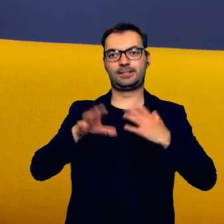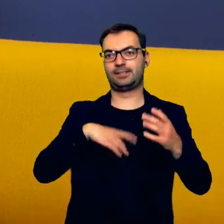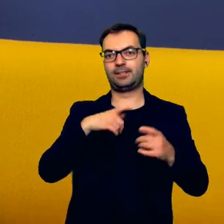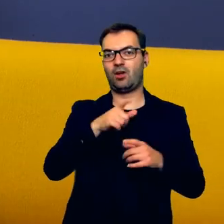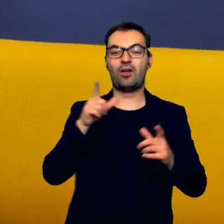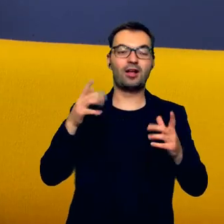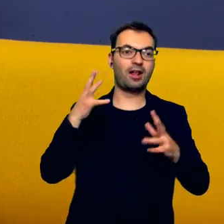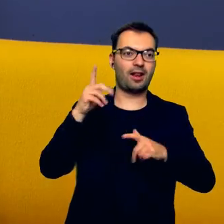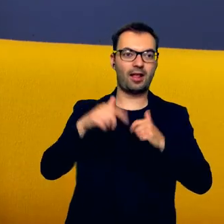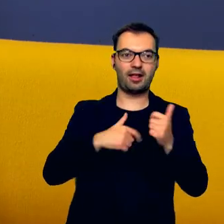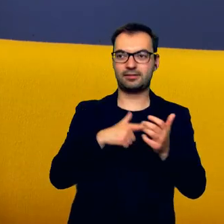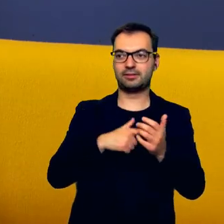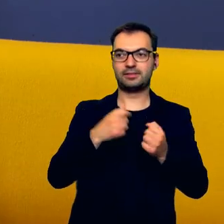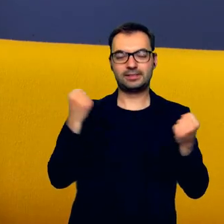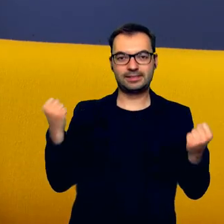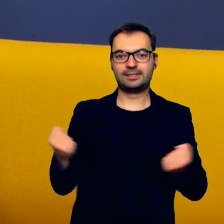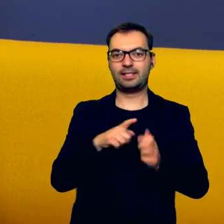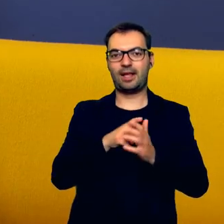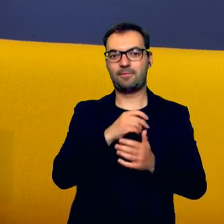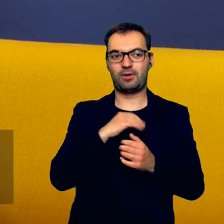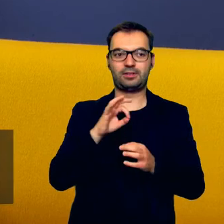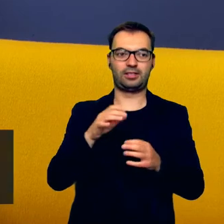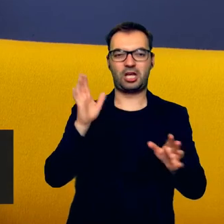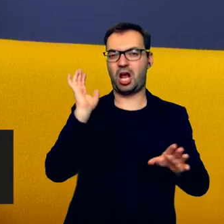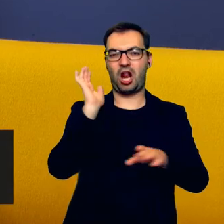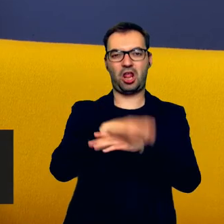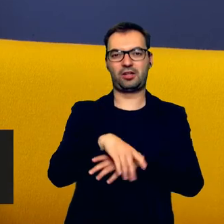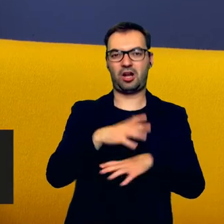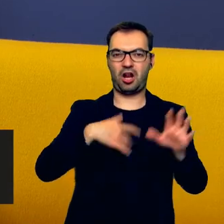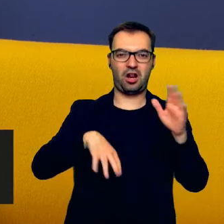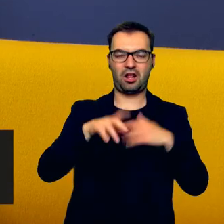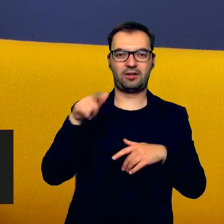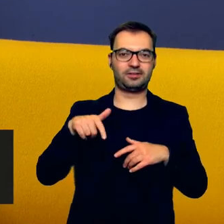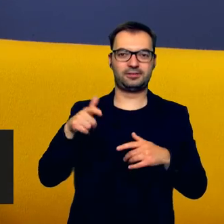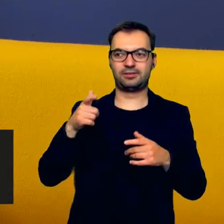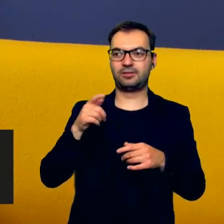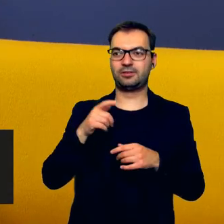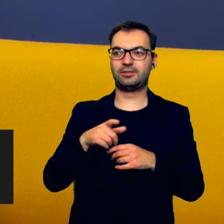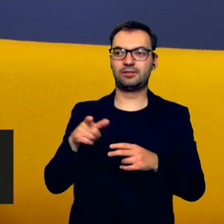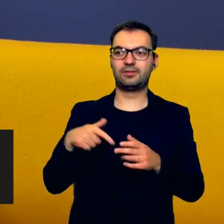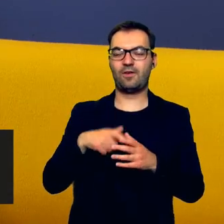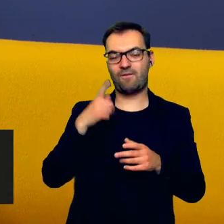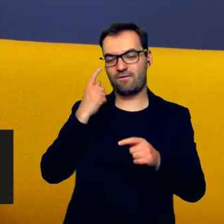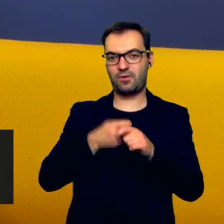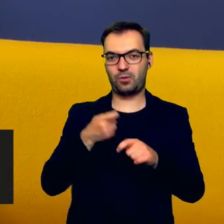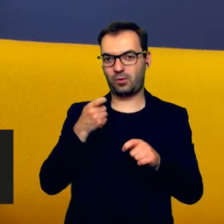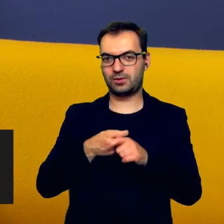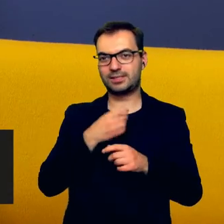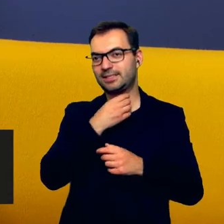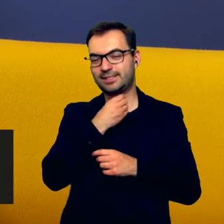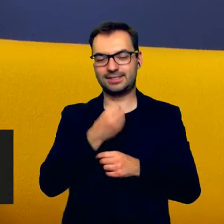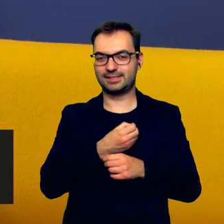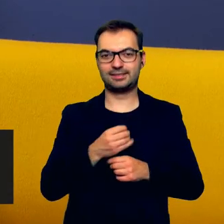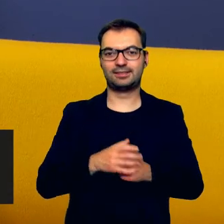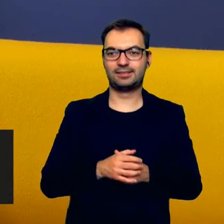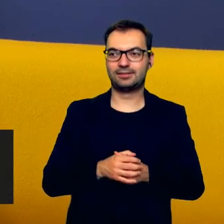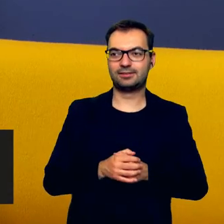tym, że on, który tyle zrobił dobrego dla Polski, jest tutaj oczerniany przez swoich zaprzysięgłych wrogów,